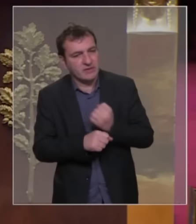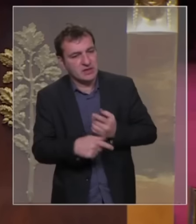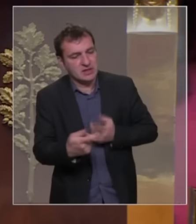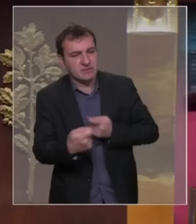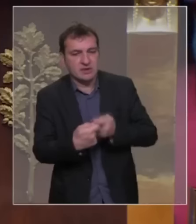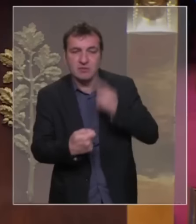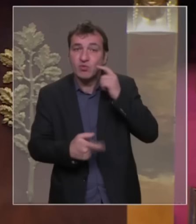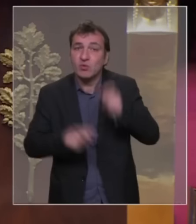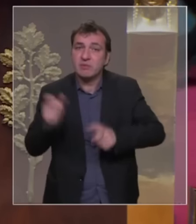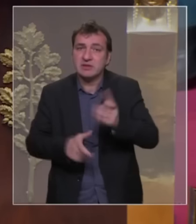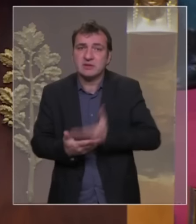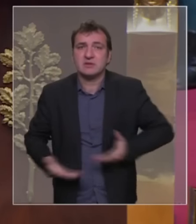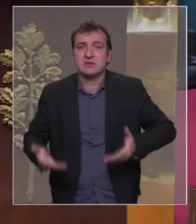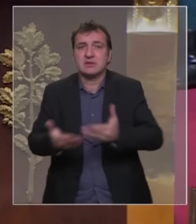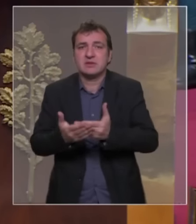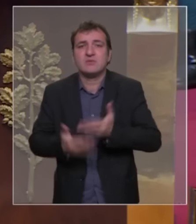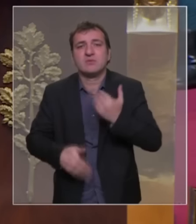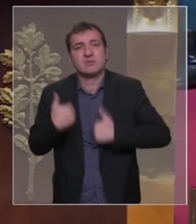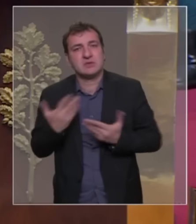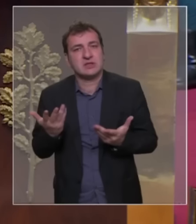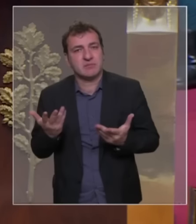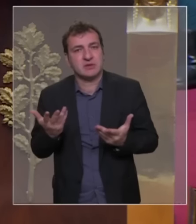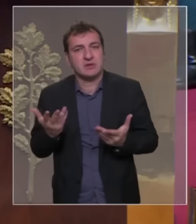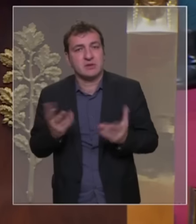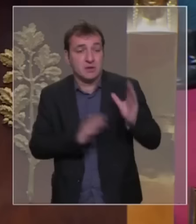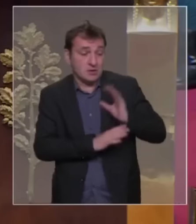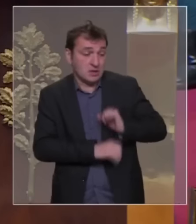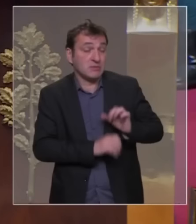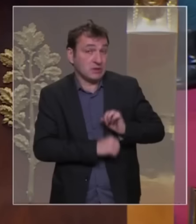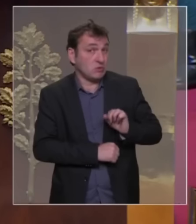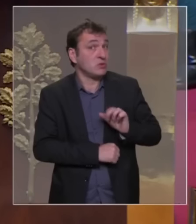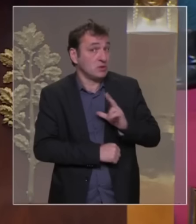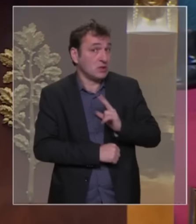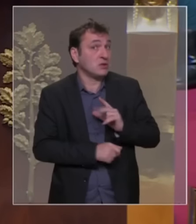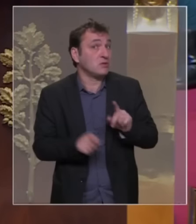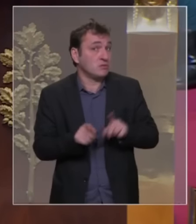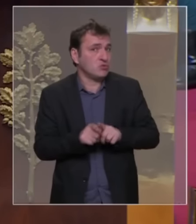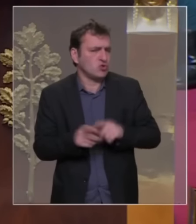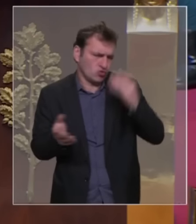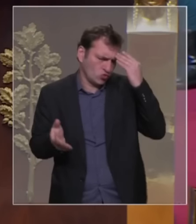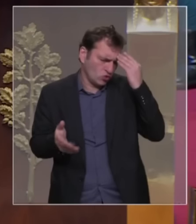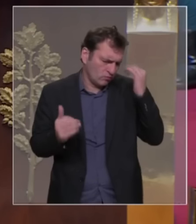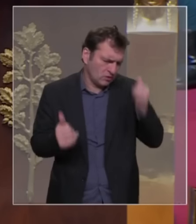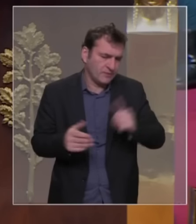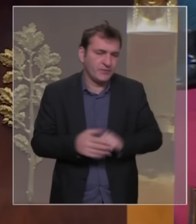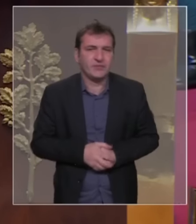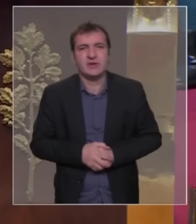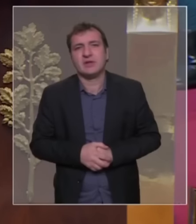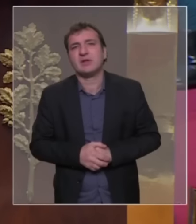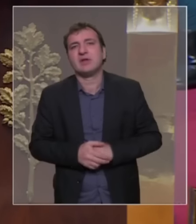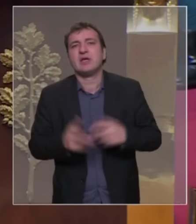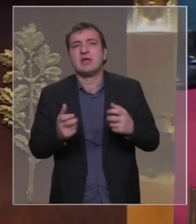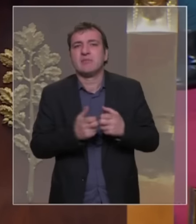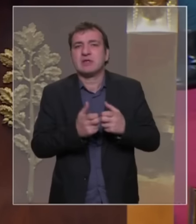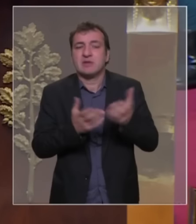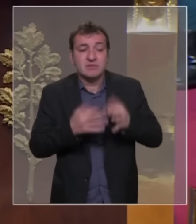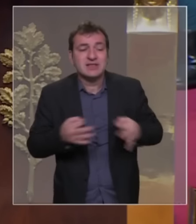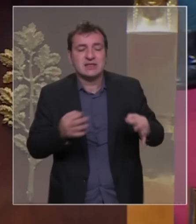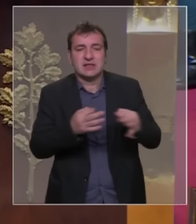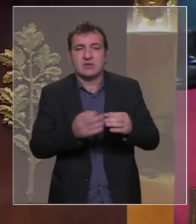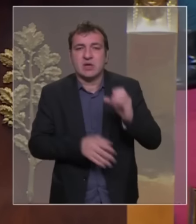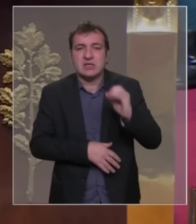pour les personnes en situation de handicap, d'expérimentation aussi, que je connais assez bien, comme territoire zéro chômeur, qui